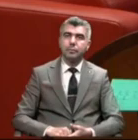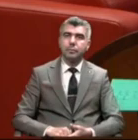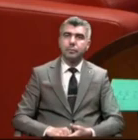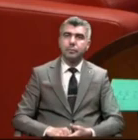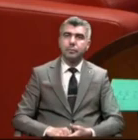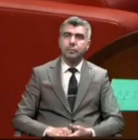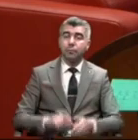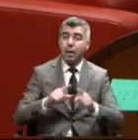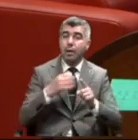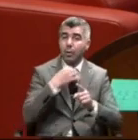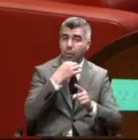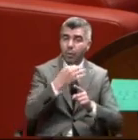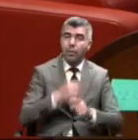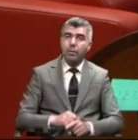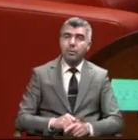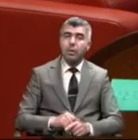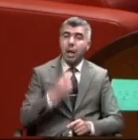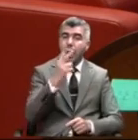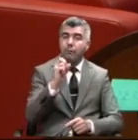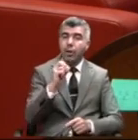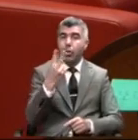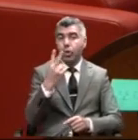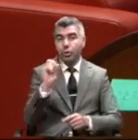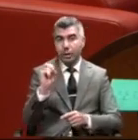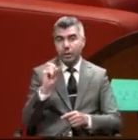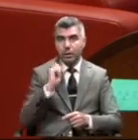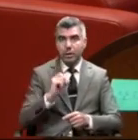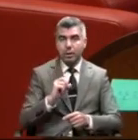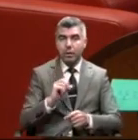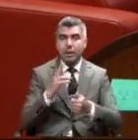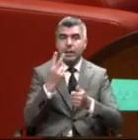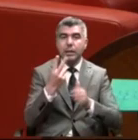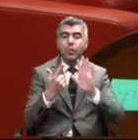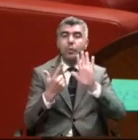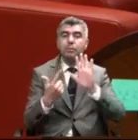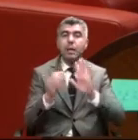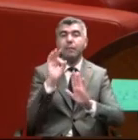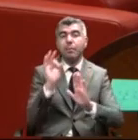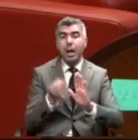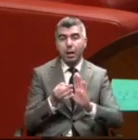وقلت بانه في سنه 2020 كنا في 72%